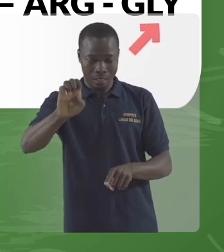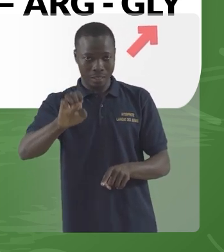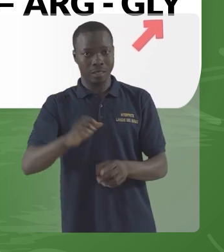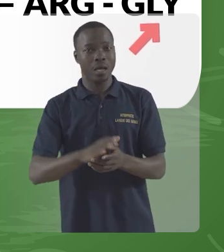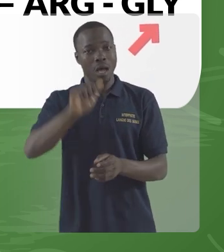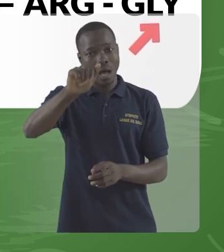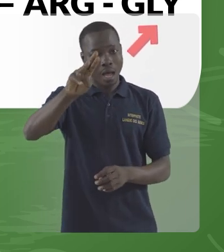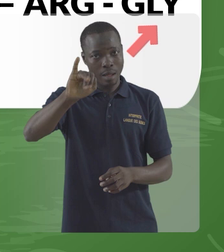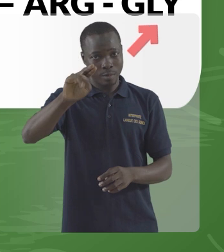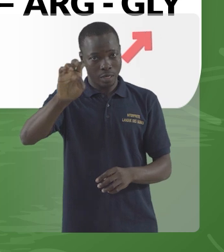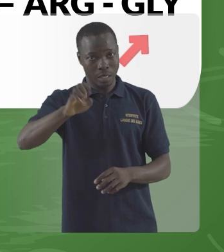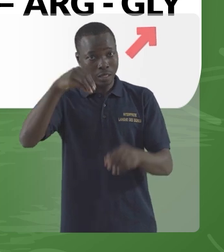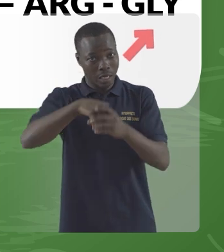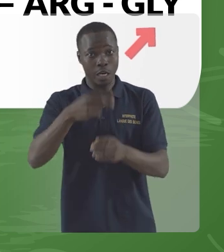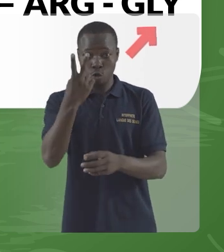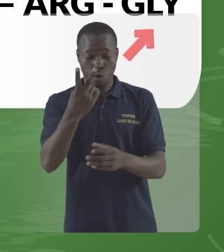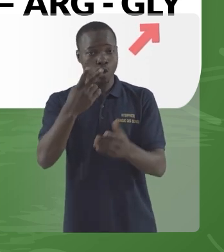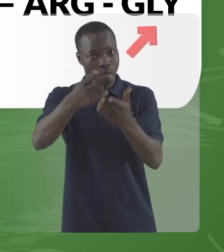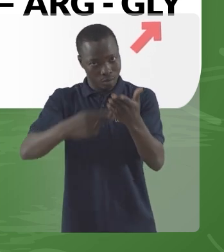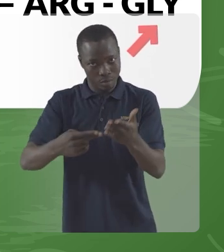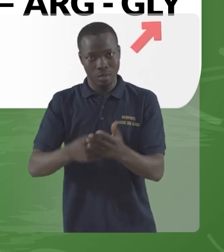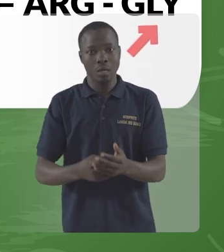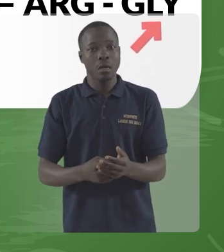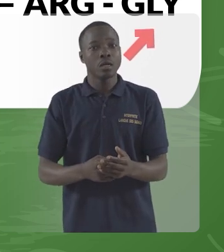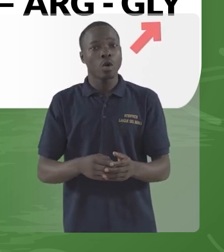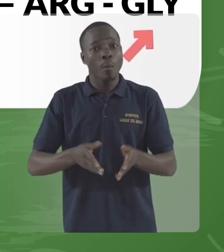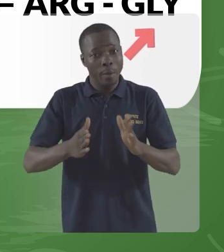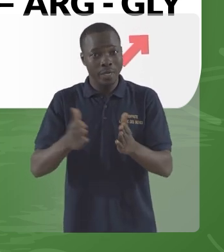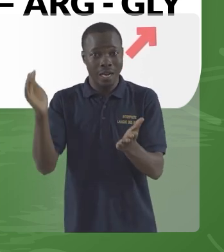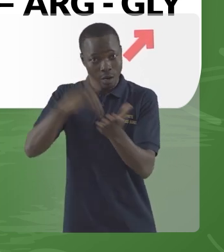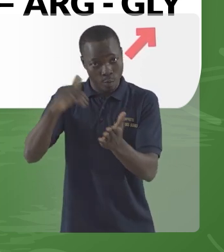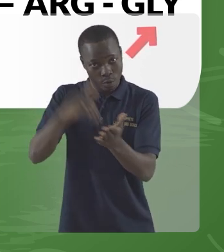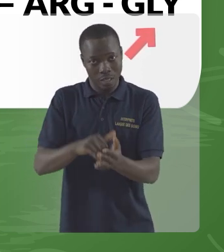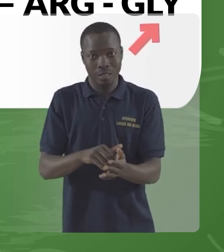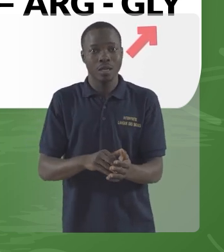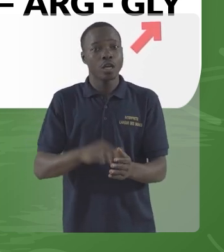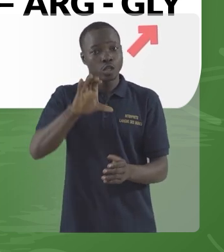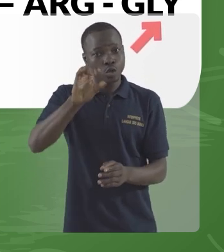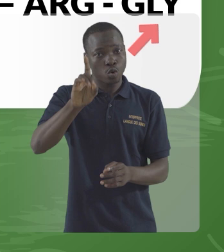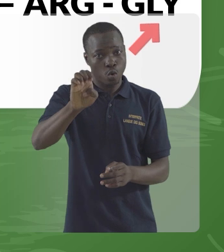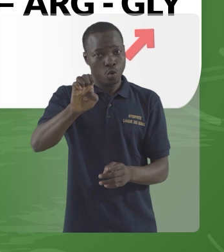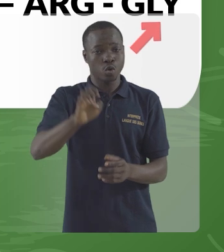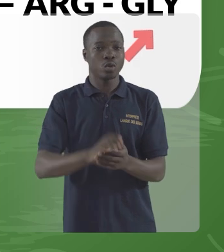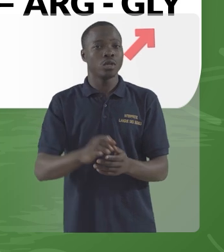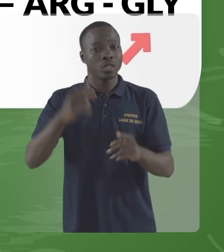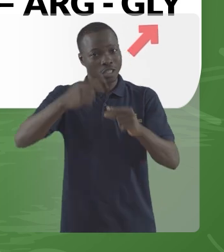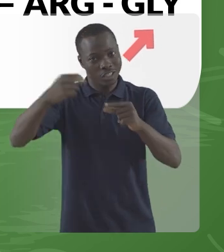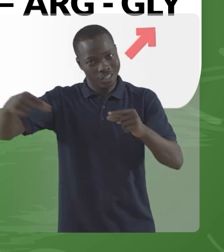hormones, traduisant ainsi la redondance du code génétique.